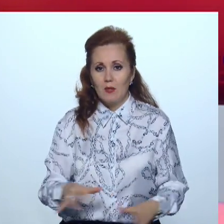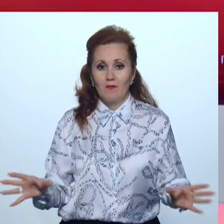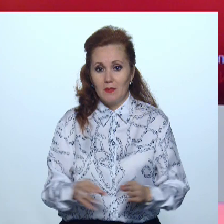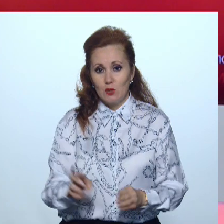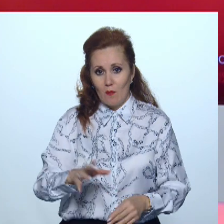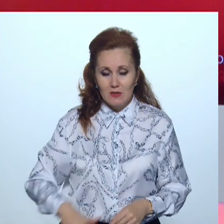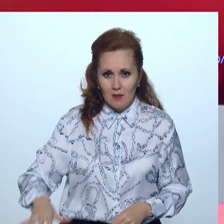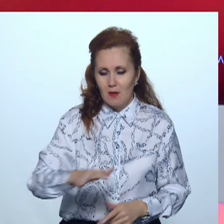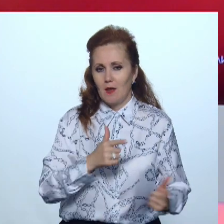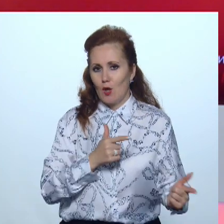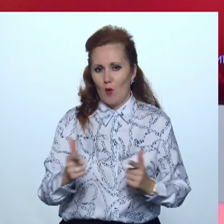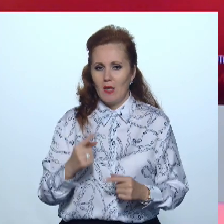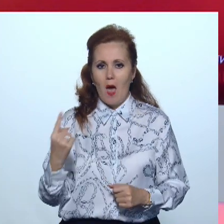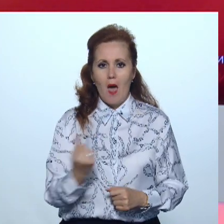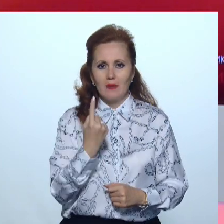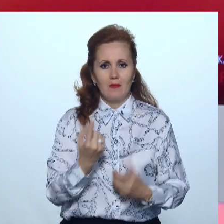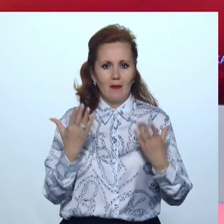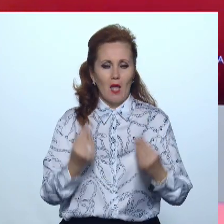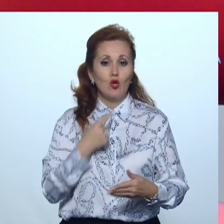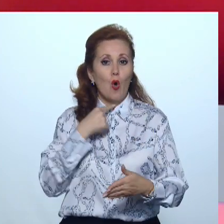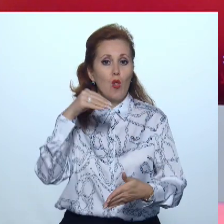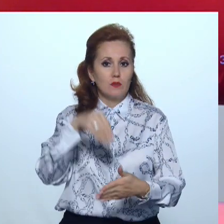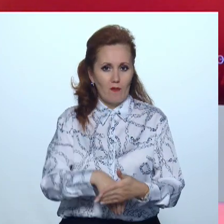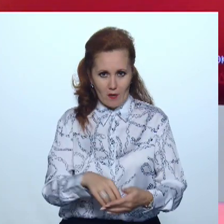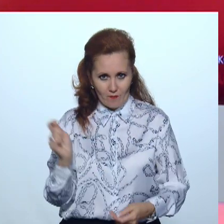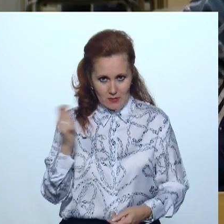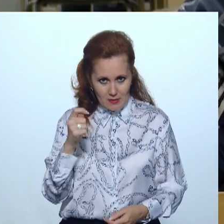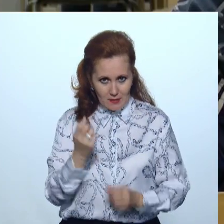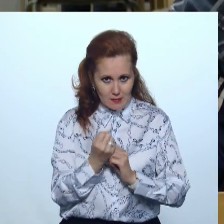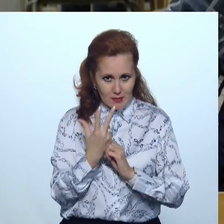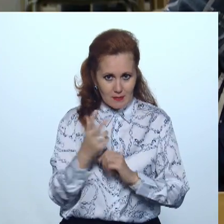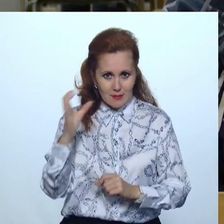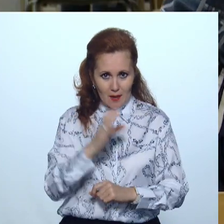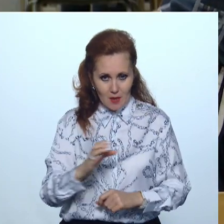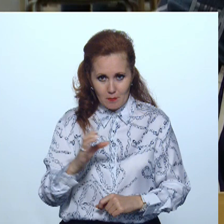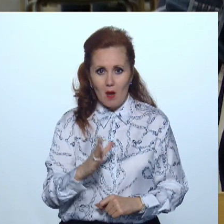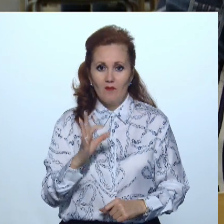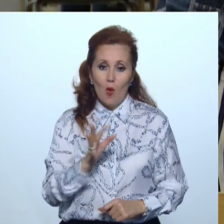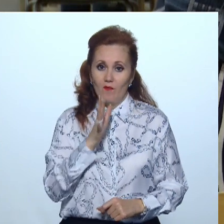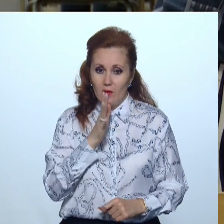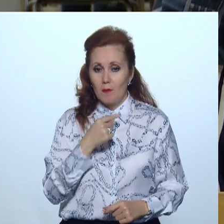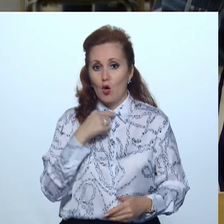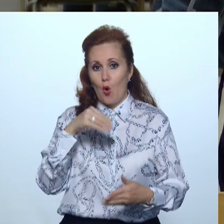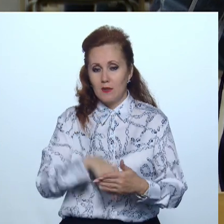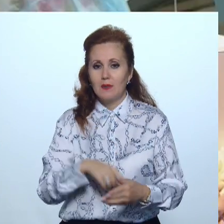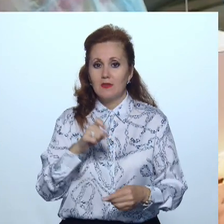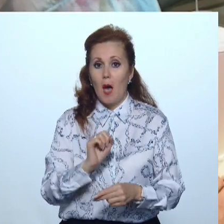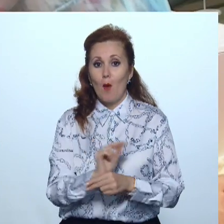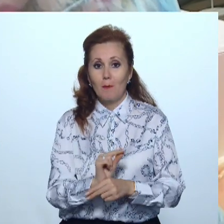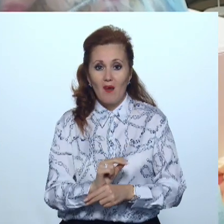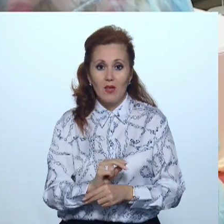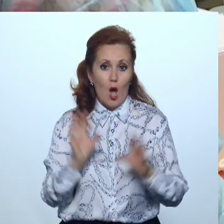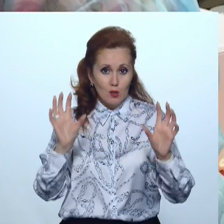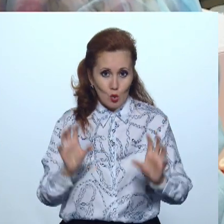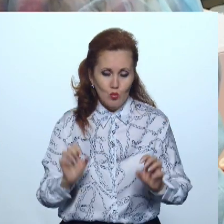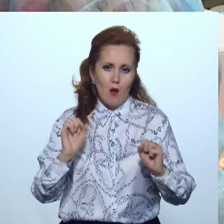готовится к единому дню голосования. Он состоится в воскресенье, 13 сентября. Но, как и во время голосования за поправки в Конституцию, сделать